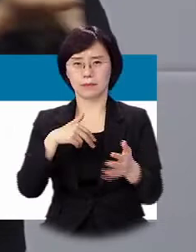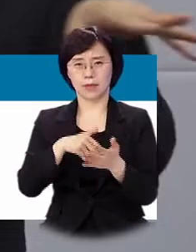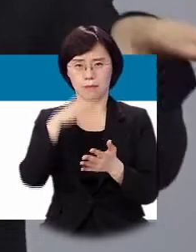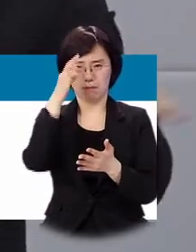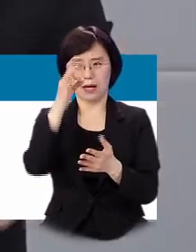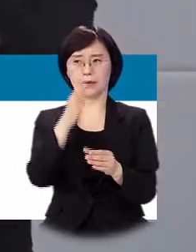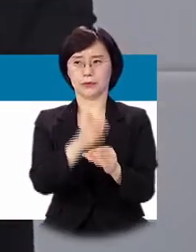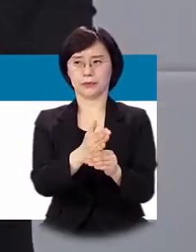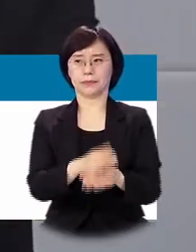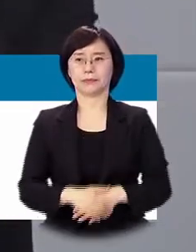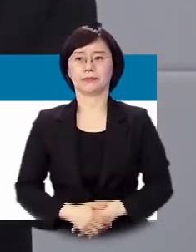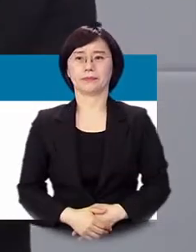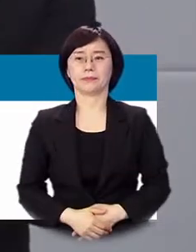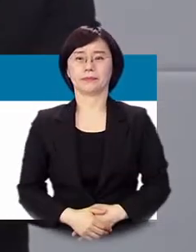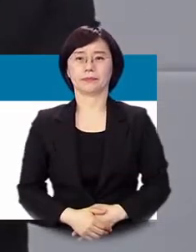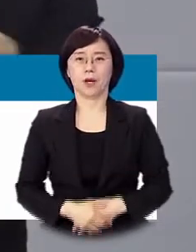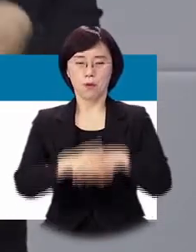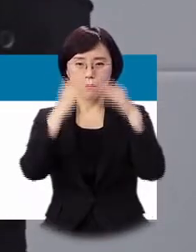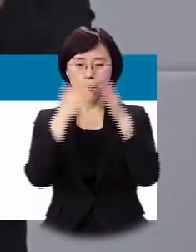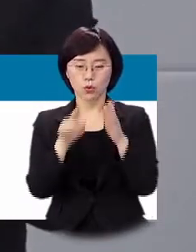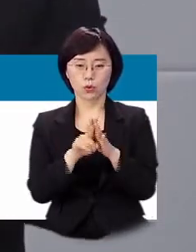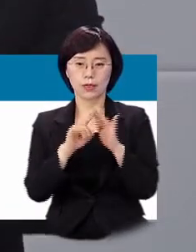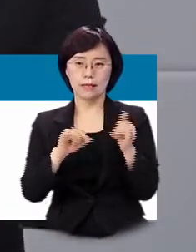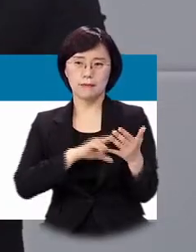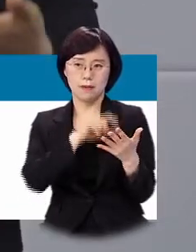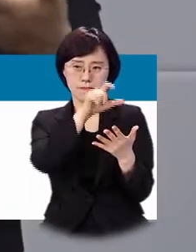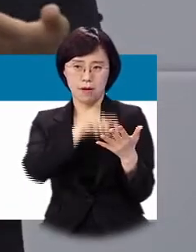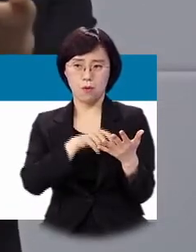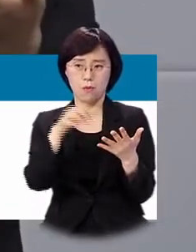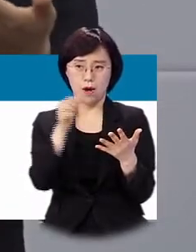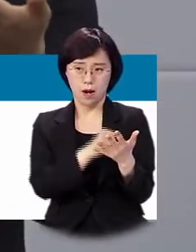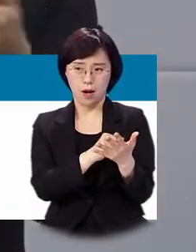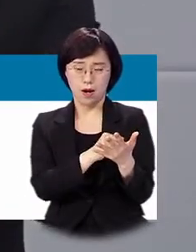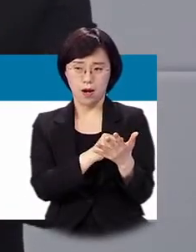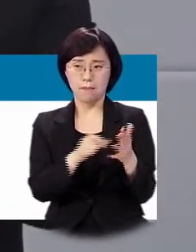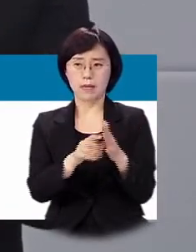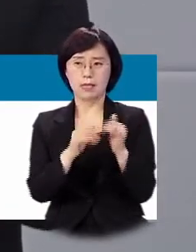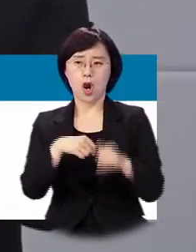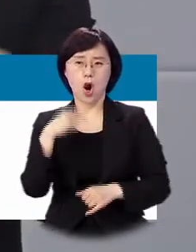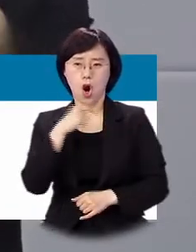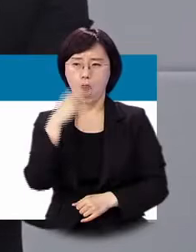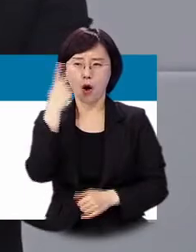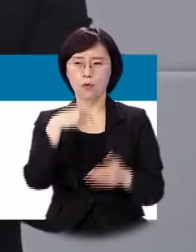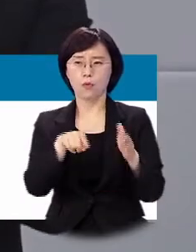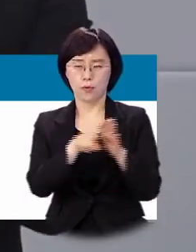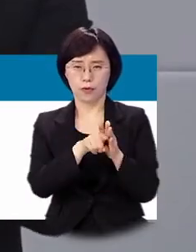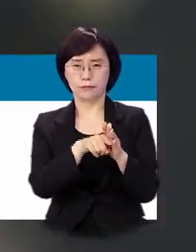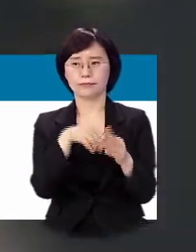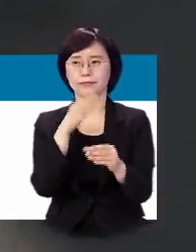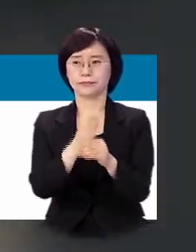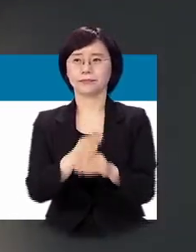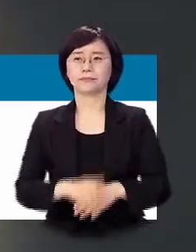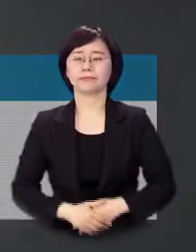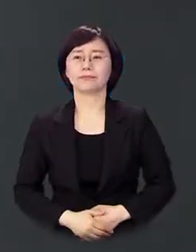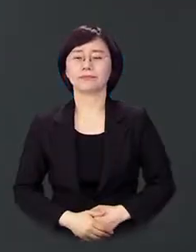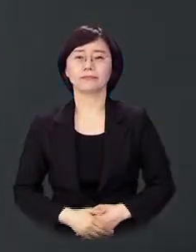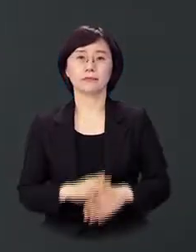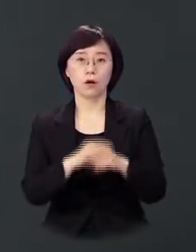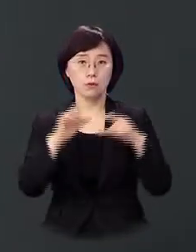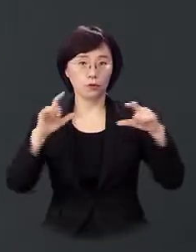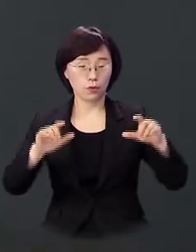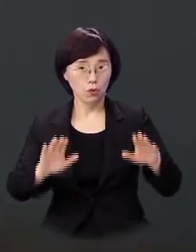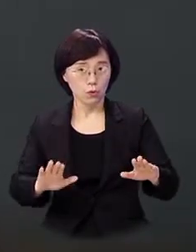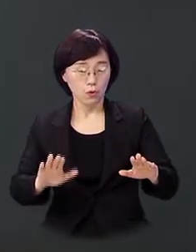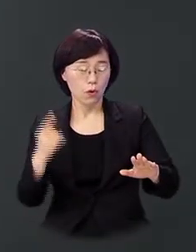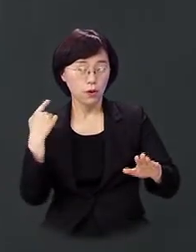저희들이 보고 있고 전 교인들의 명단을 확보하고 교인들이 철저히 검사를 받도록 저희들이 하고 있으며 경북에서는